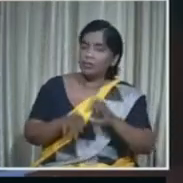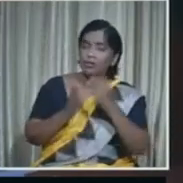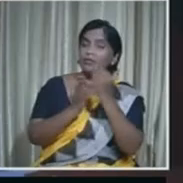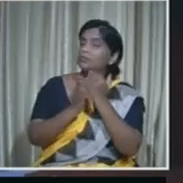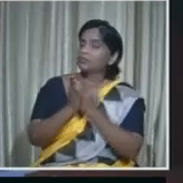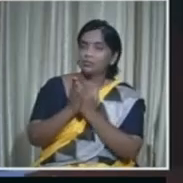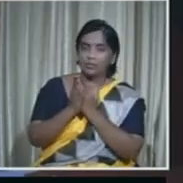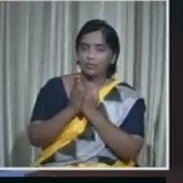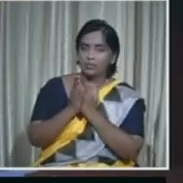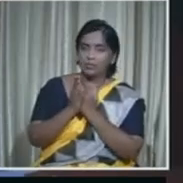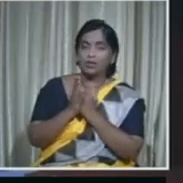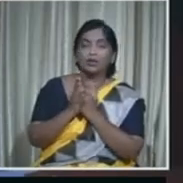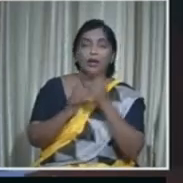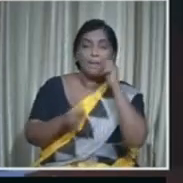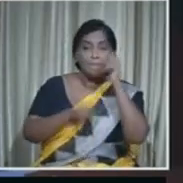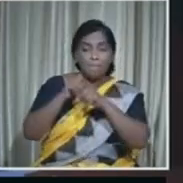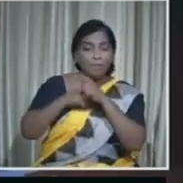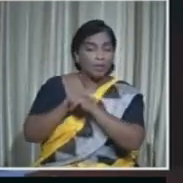साक्षा जनता